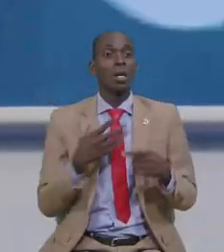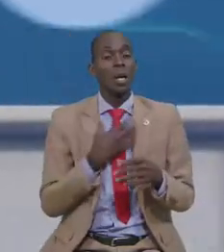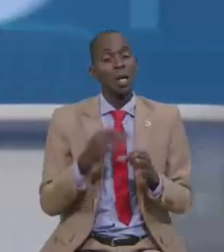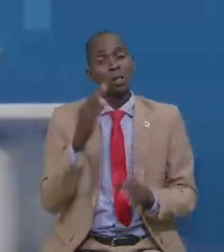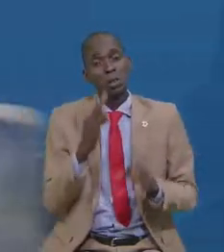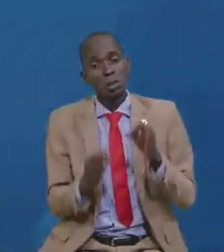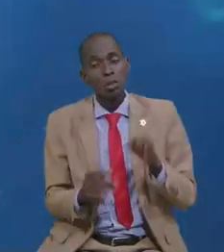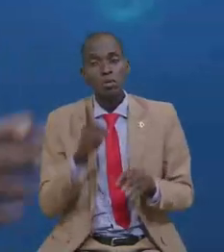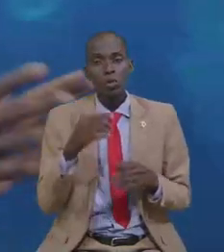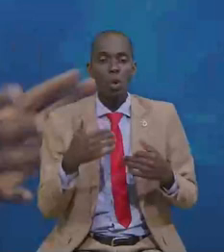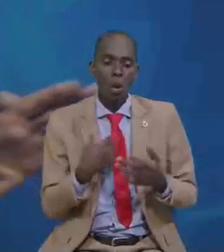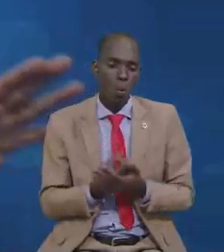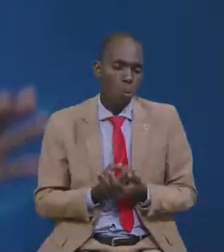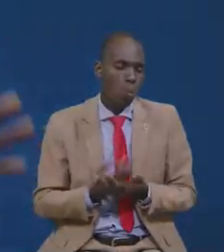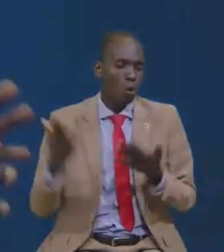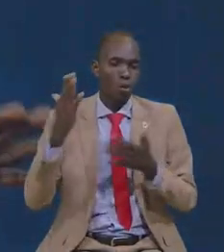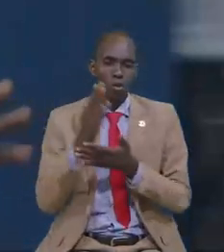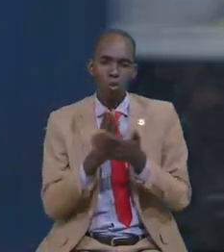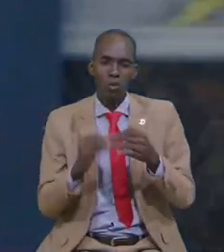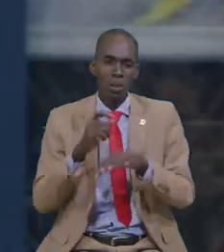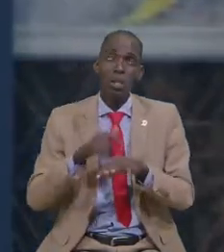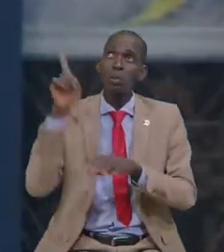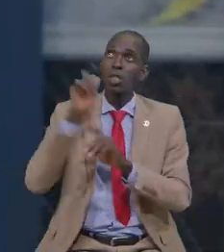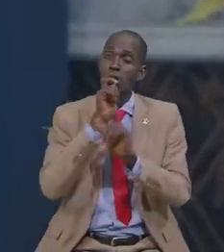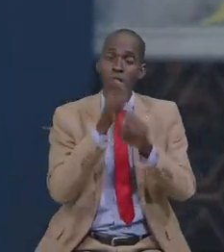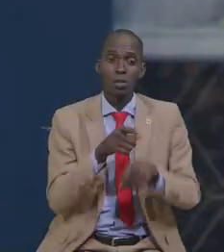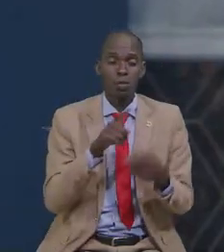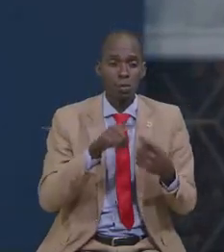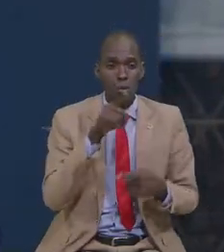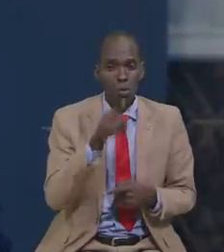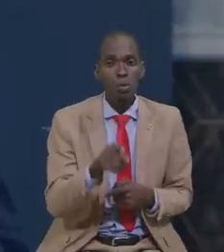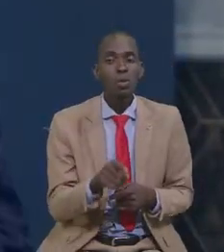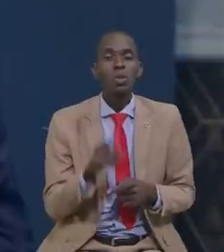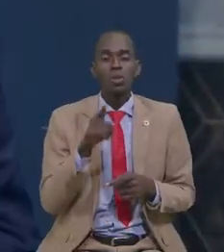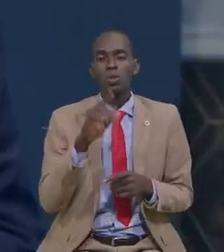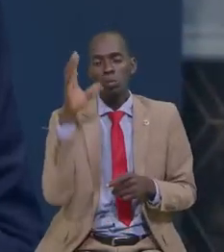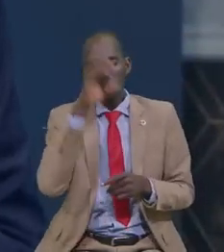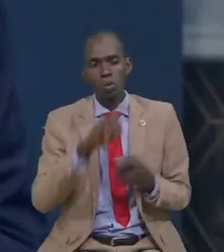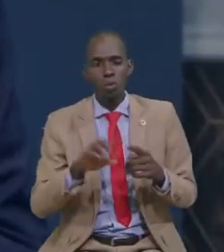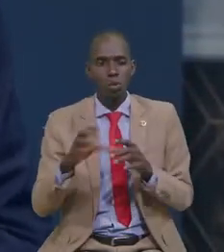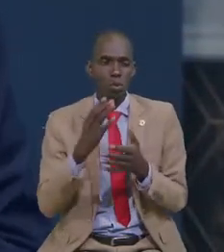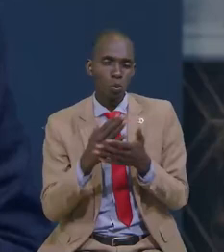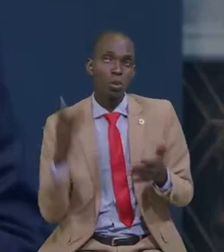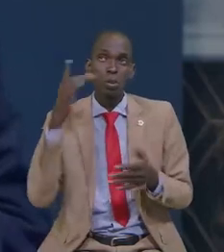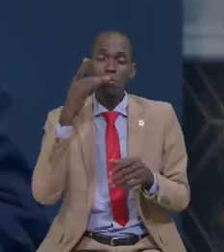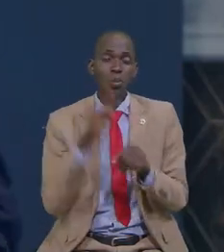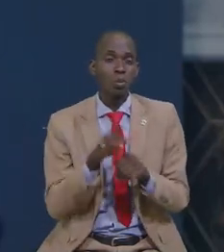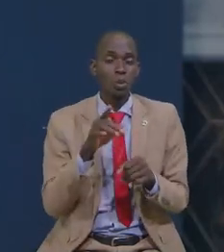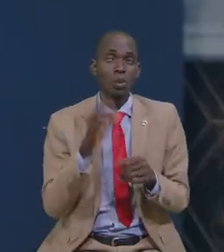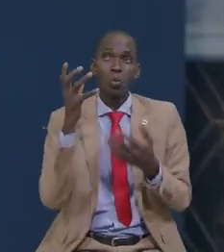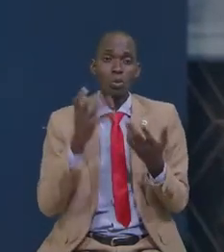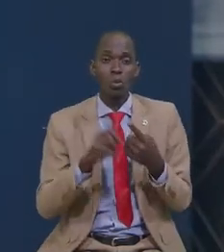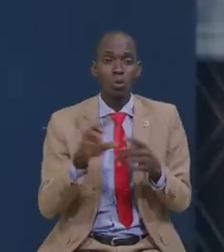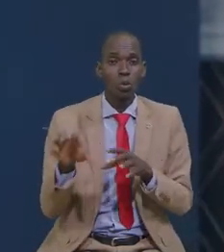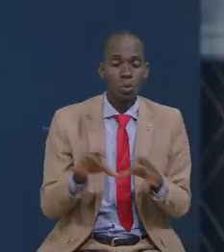terre. Même si tu as gaspillé certains de ce temps-là, si ce qu'il t'a,